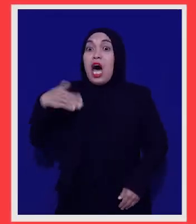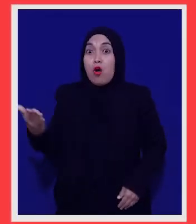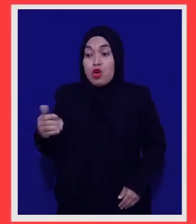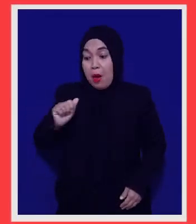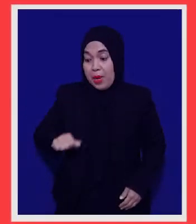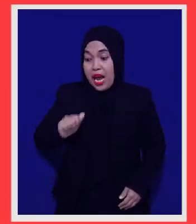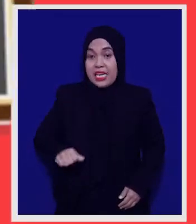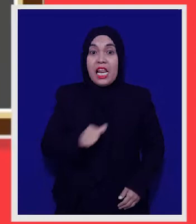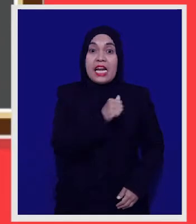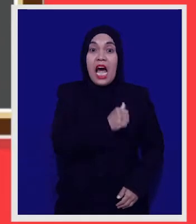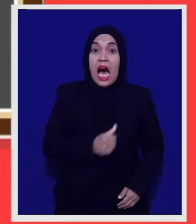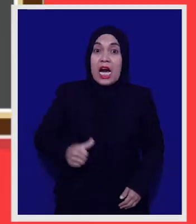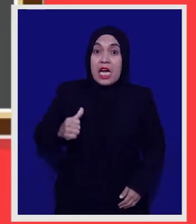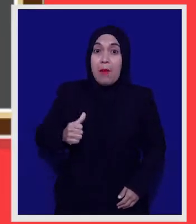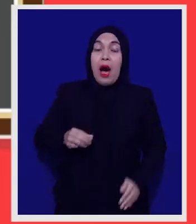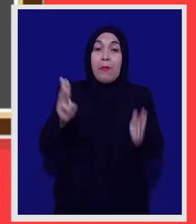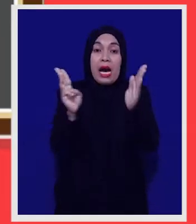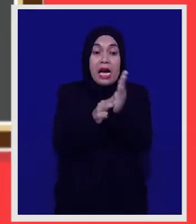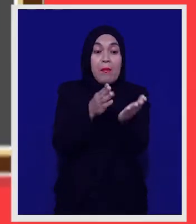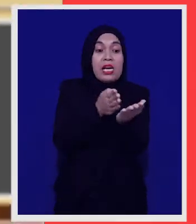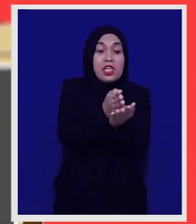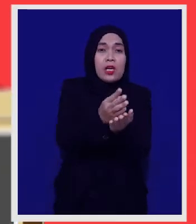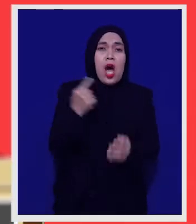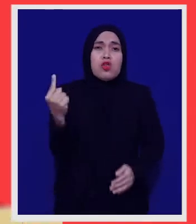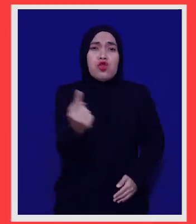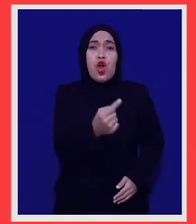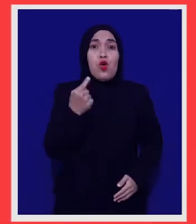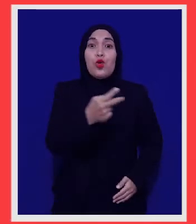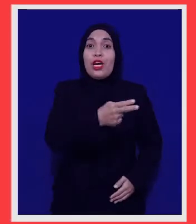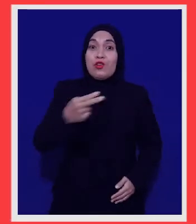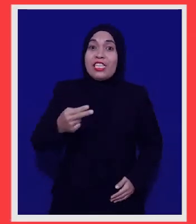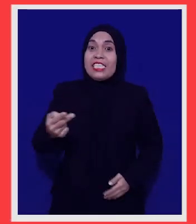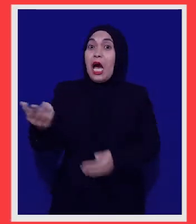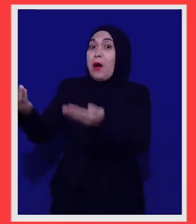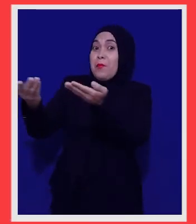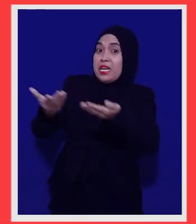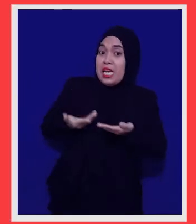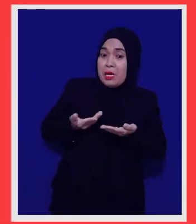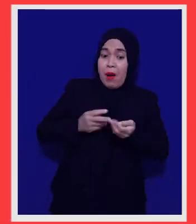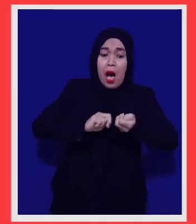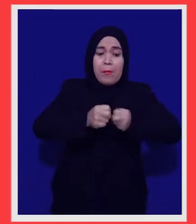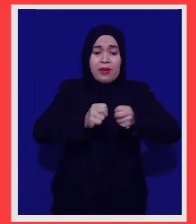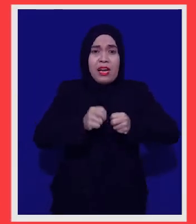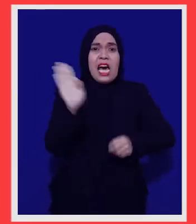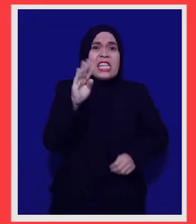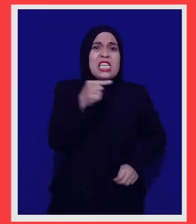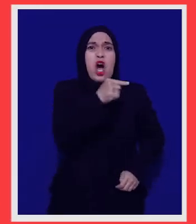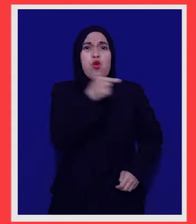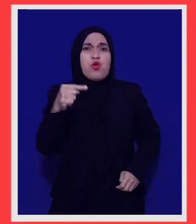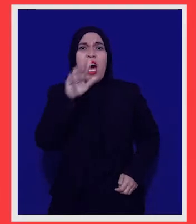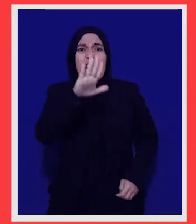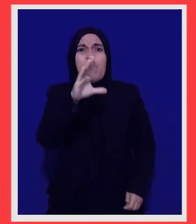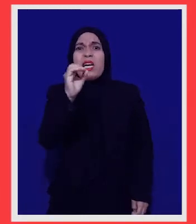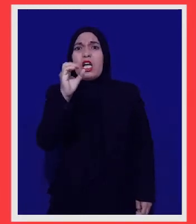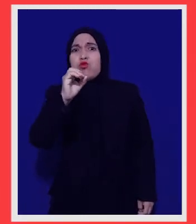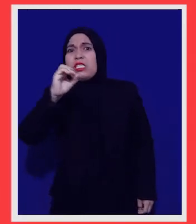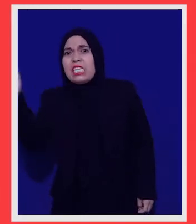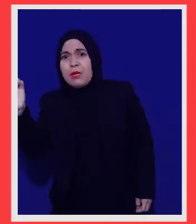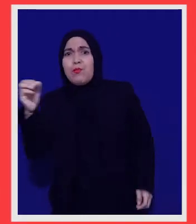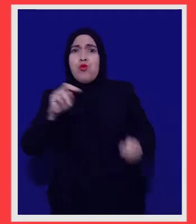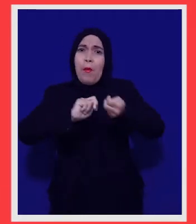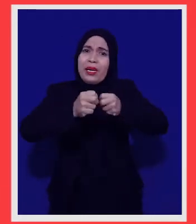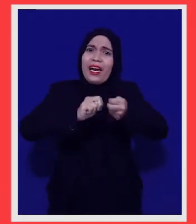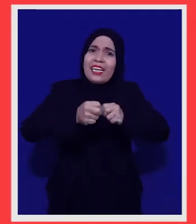Saben tahun, pengadilan agama atau Mahkamah Syariah se-Indonesia menerima perkara kada kurang dari 500 ribu